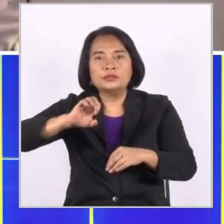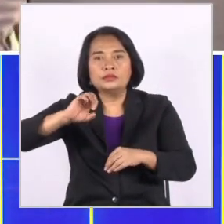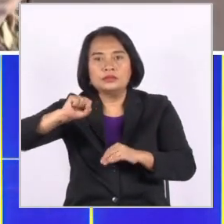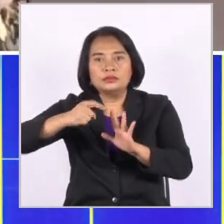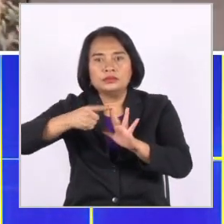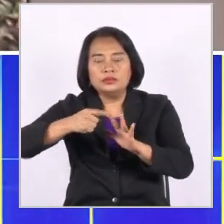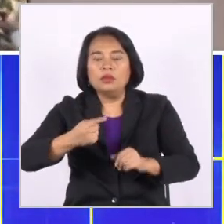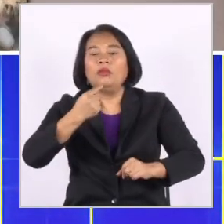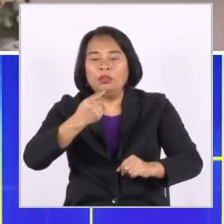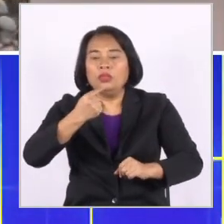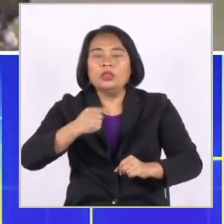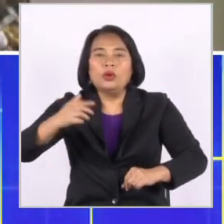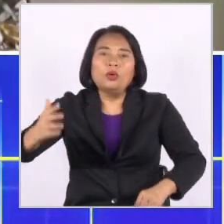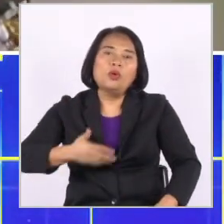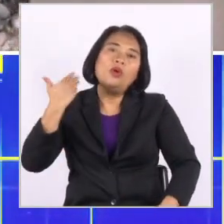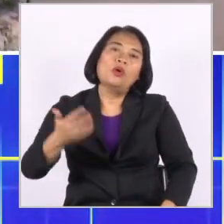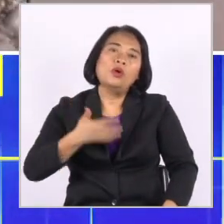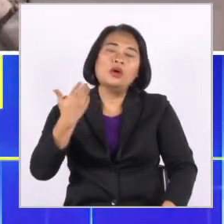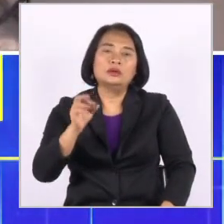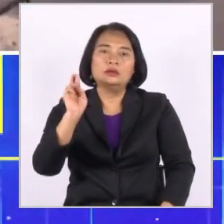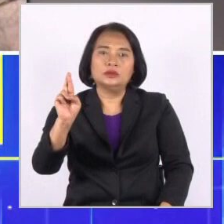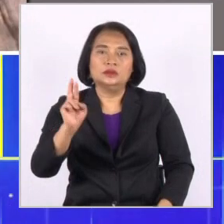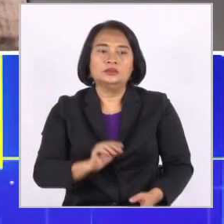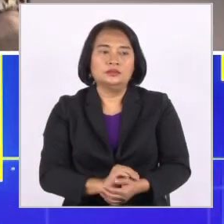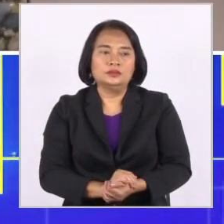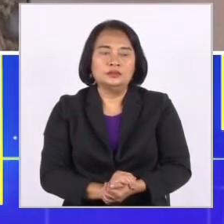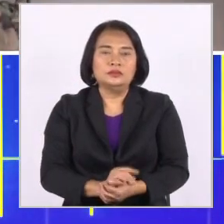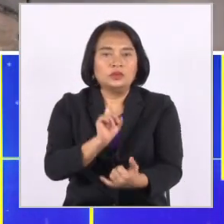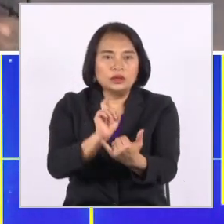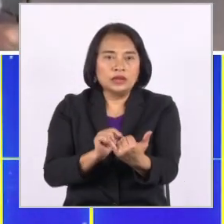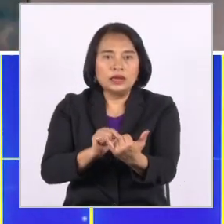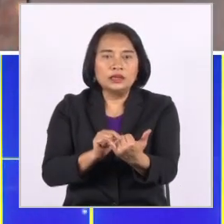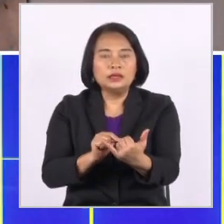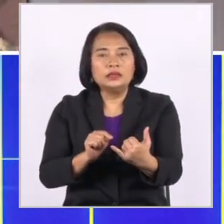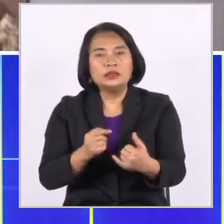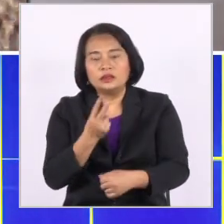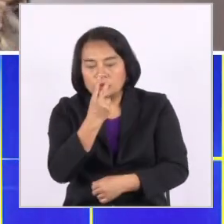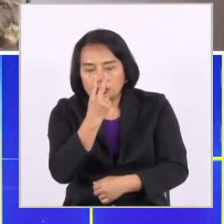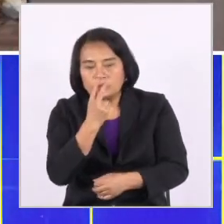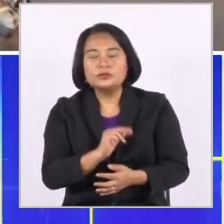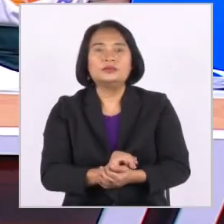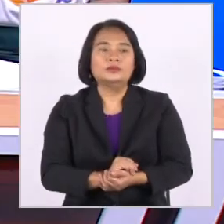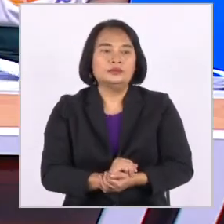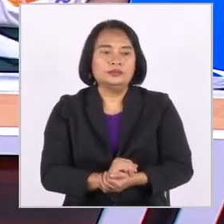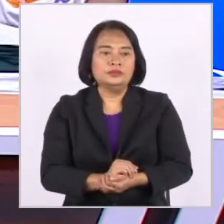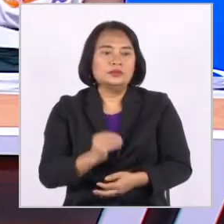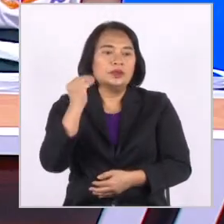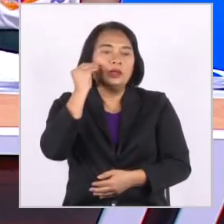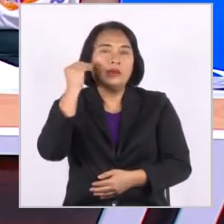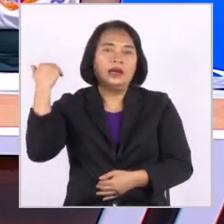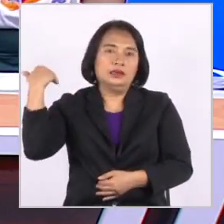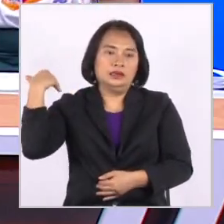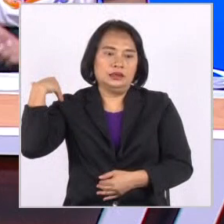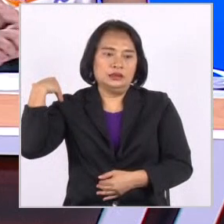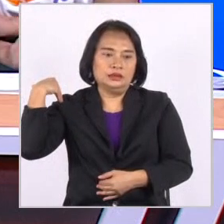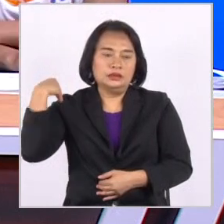ะคุณผู้ชมนะแล้วอากาศร้อนมากๆแต่ว่าอันนี้เดี๋ยวดูอีกทีว่าเสียชีวิตจากตรงนี้ด้วยหรือเปล่า ครับที่บ้านก็มีหลายตัวมีทั้